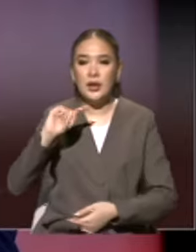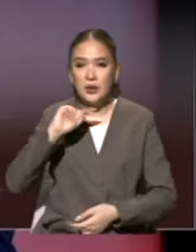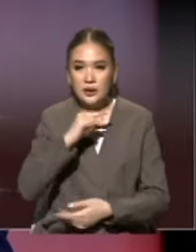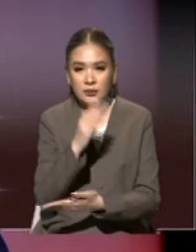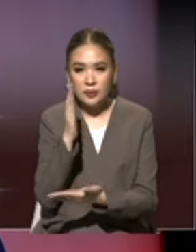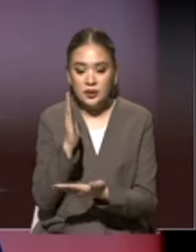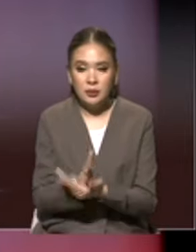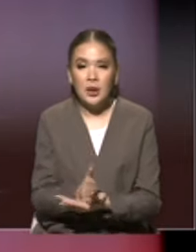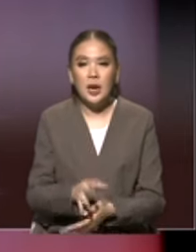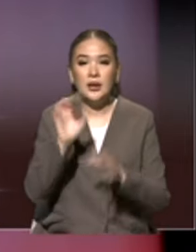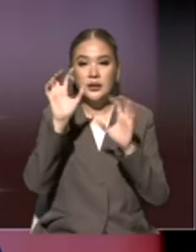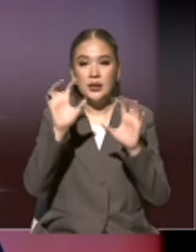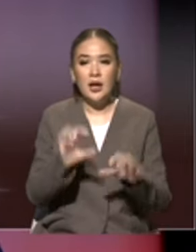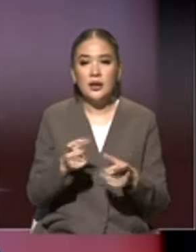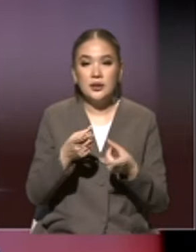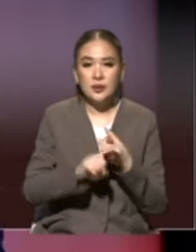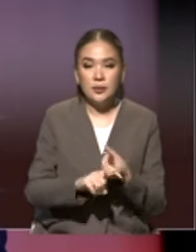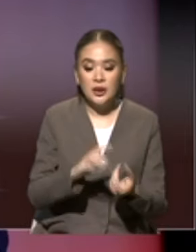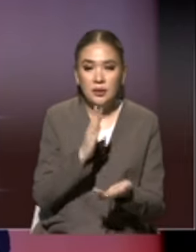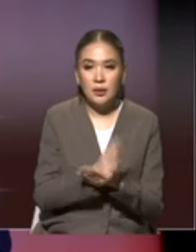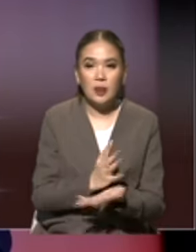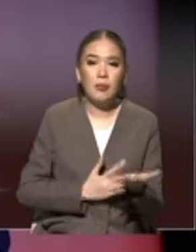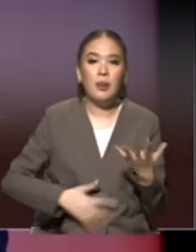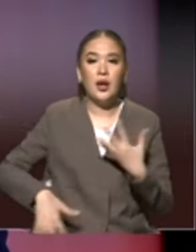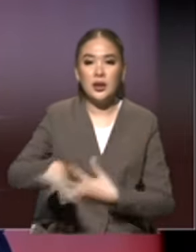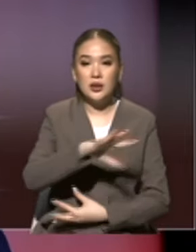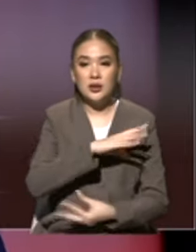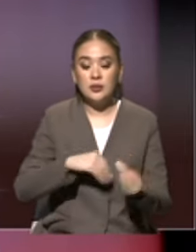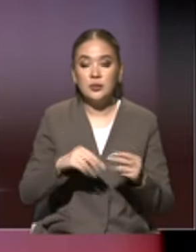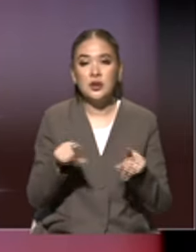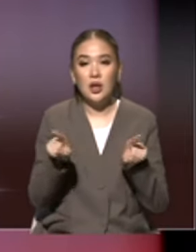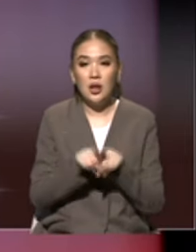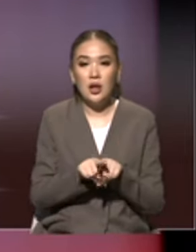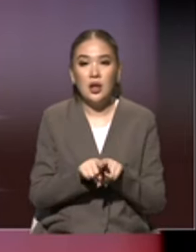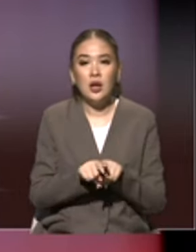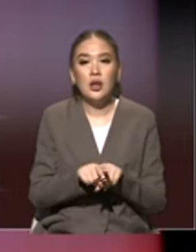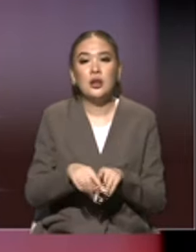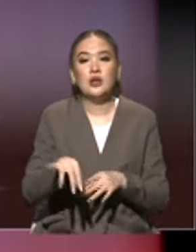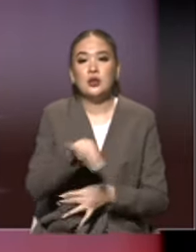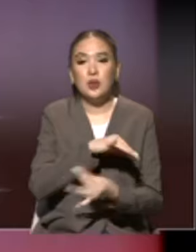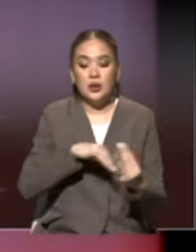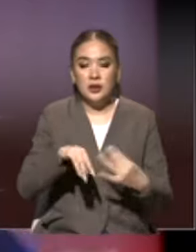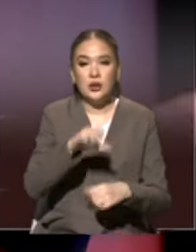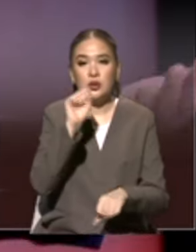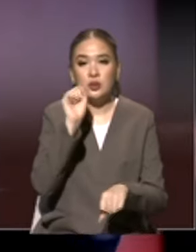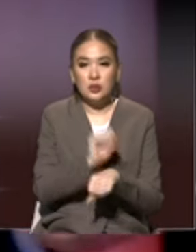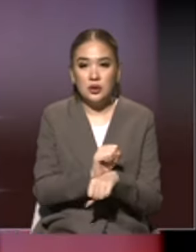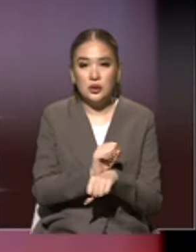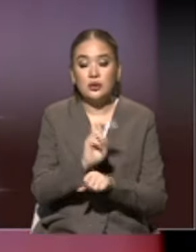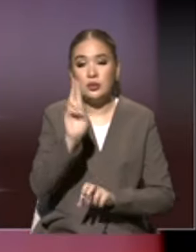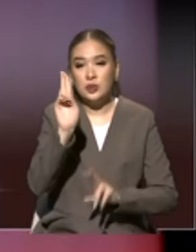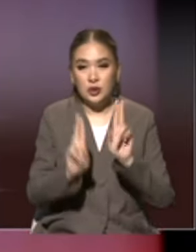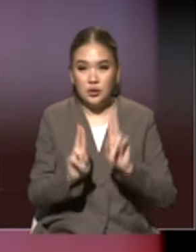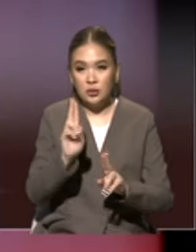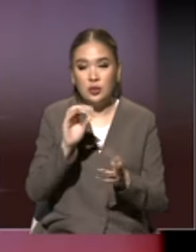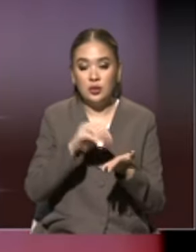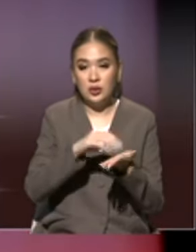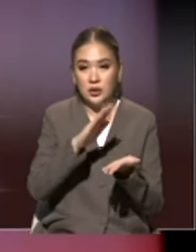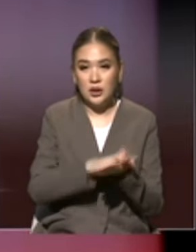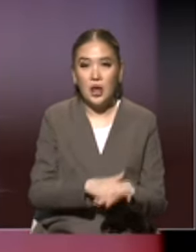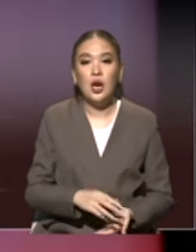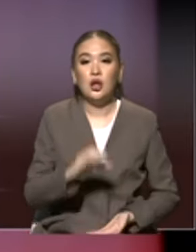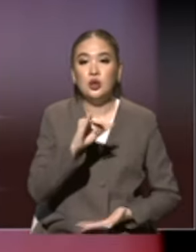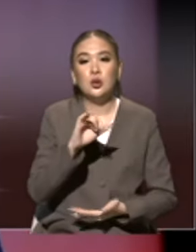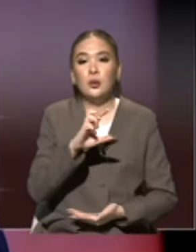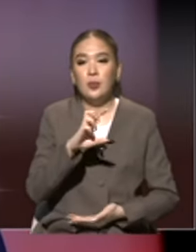экономистеріміз бар, заң қызметкерлері бар, барлығымыз барлық жағынан қарап осының барлығына шектеу қойылды. И одан кейін жаңағы субподряд дейді ғой,